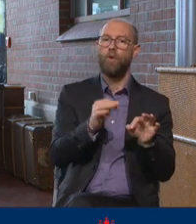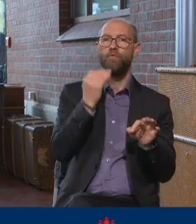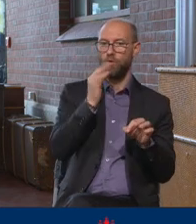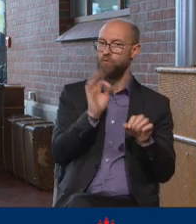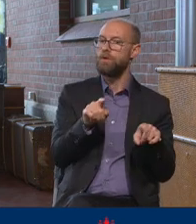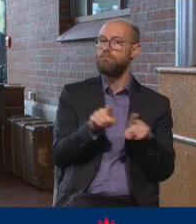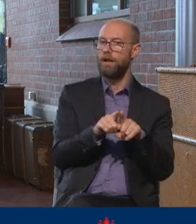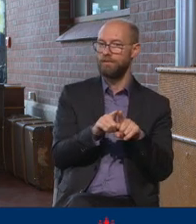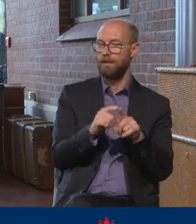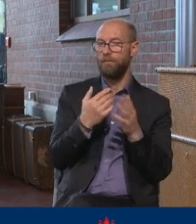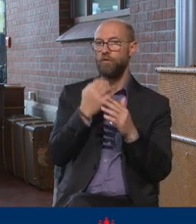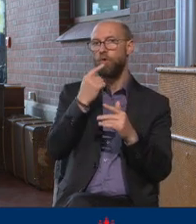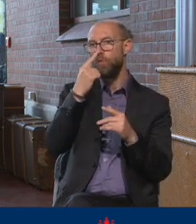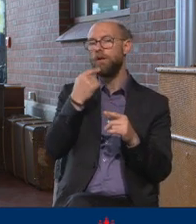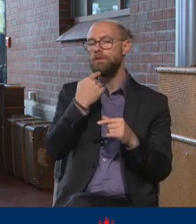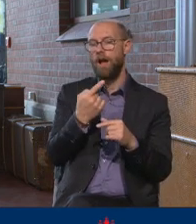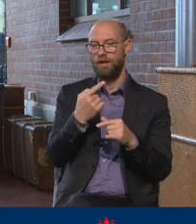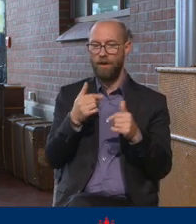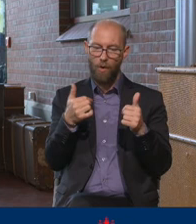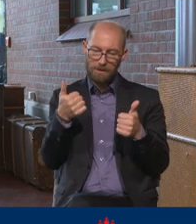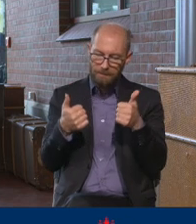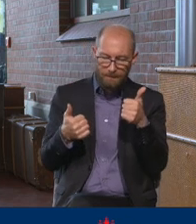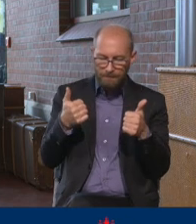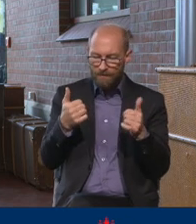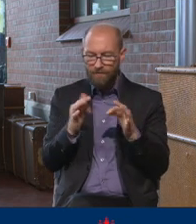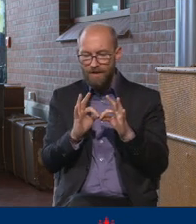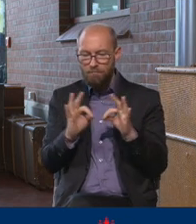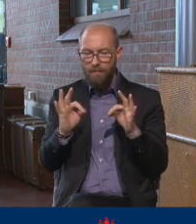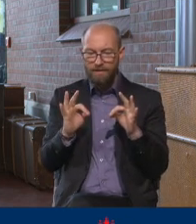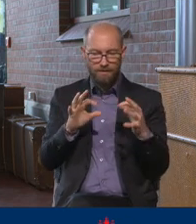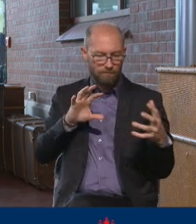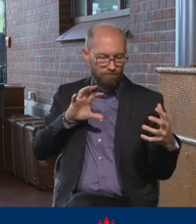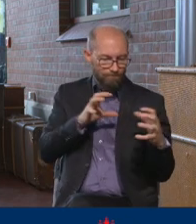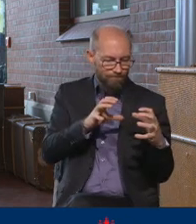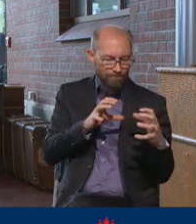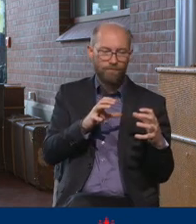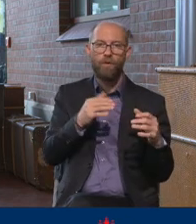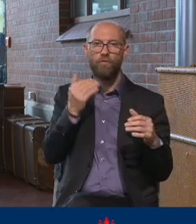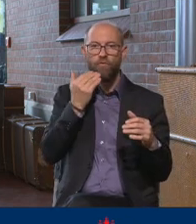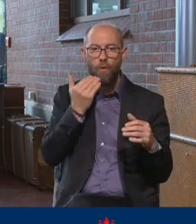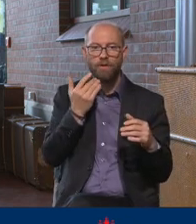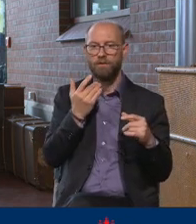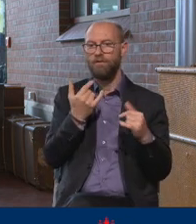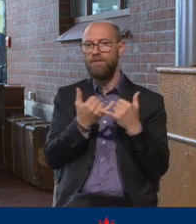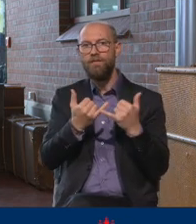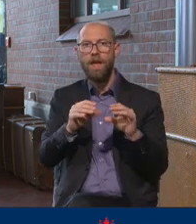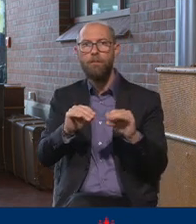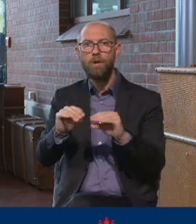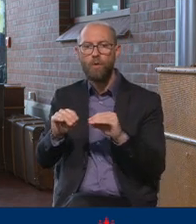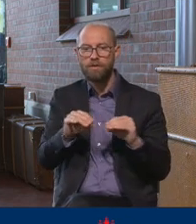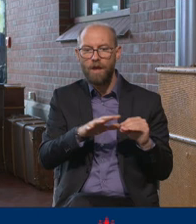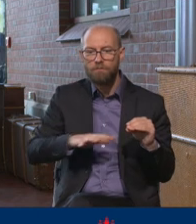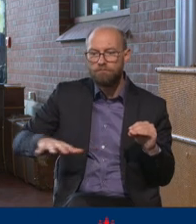innern wir ringen auch darum eine angemessene dichte eine angemessene nutzungsvielfalt eine